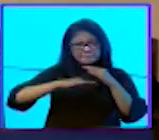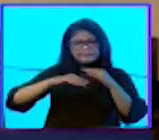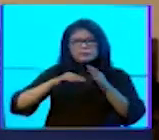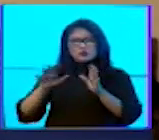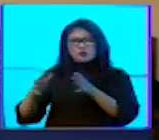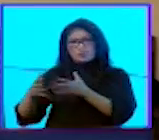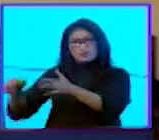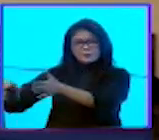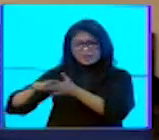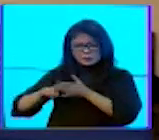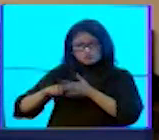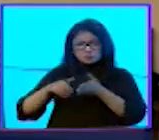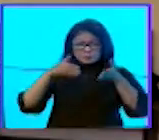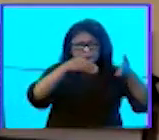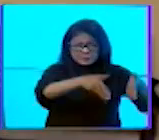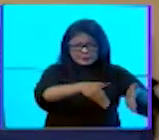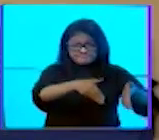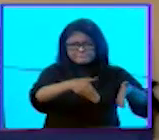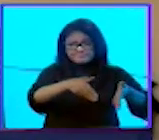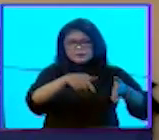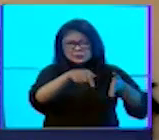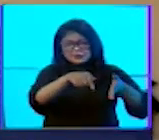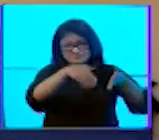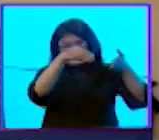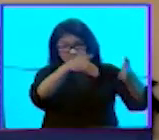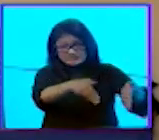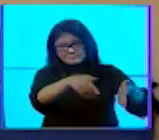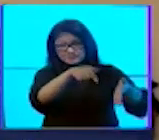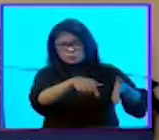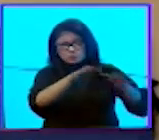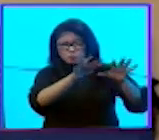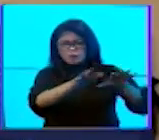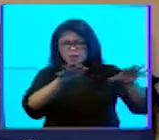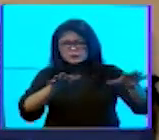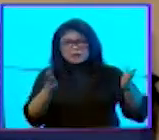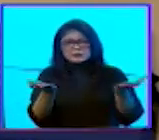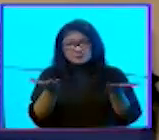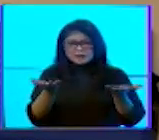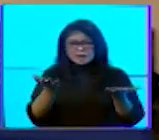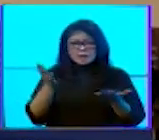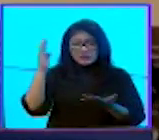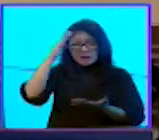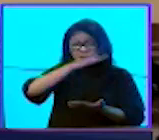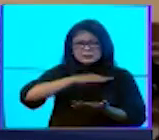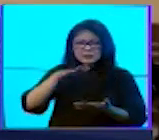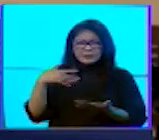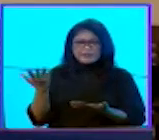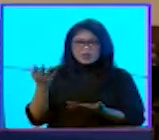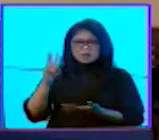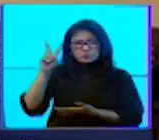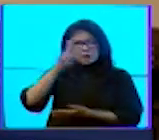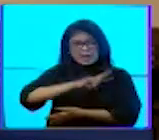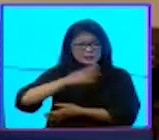kita cover untuk dimakamkan. Nah, di sini kemudian yang paling banyak itu lusa kemarin, 22 jenazah dalam